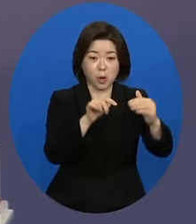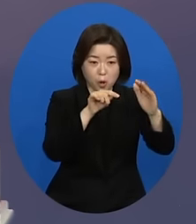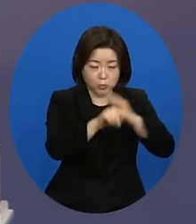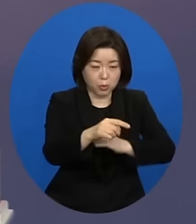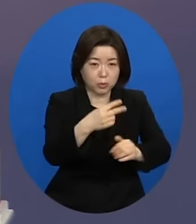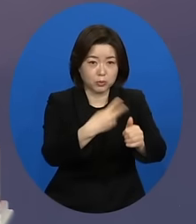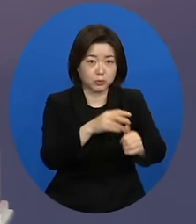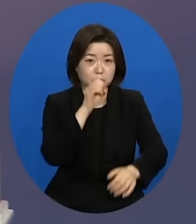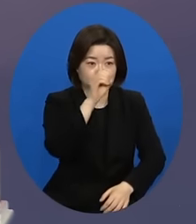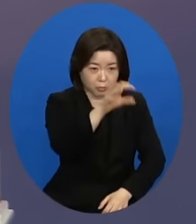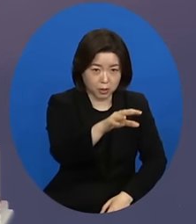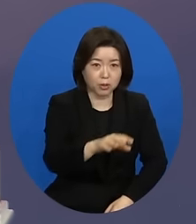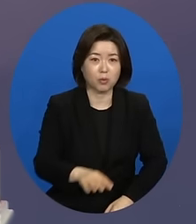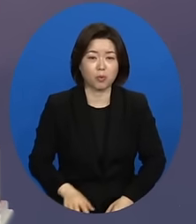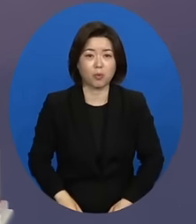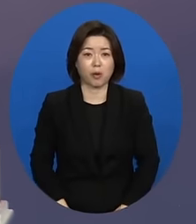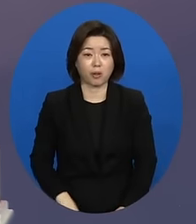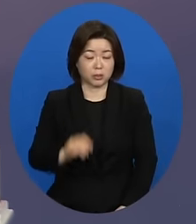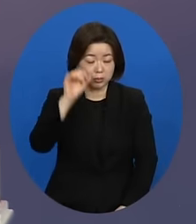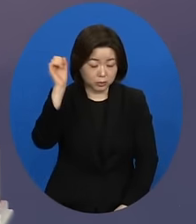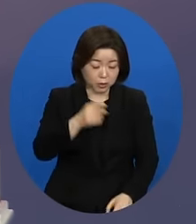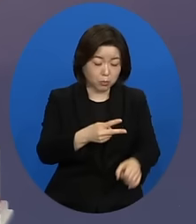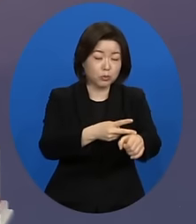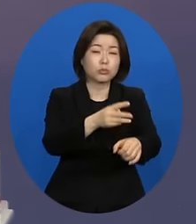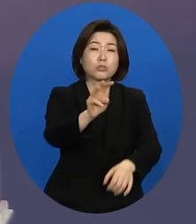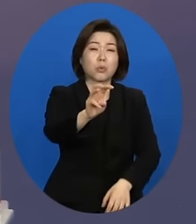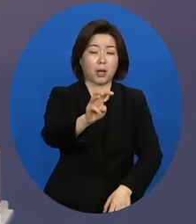선생님한테 이야기를 하고 새벽 2시 반에